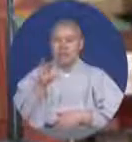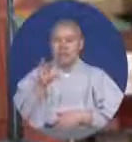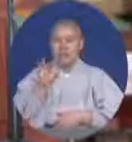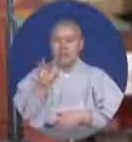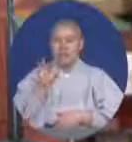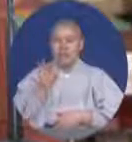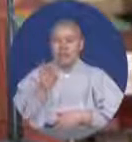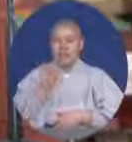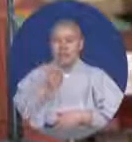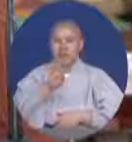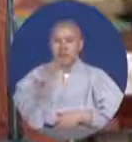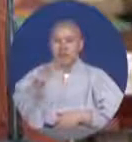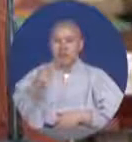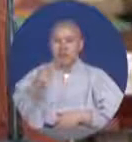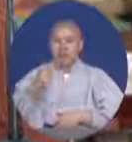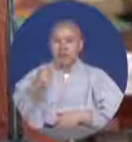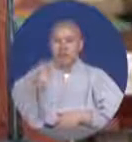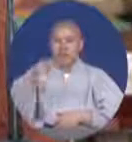광명